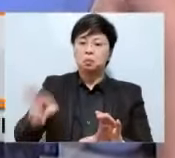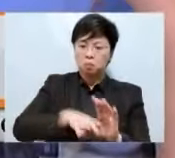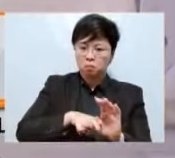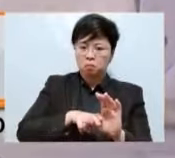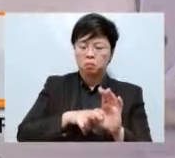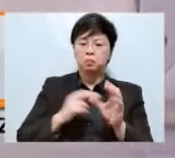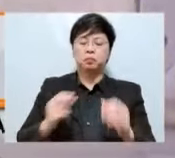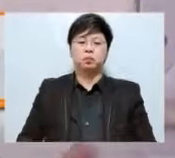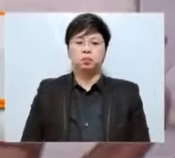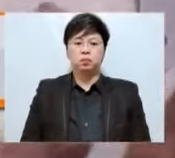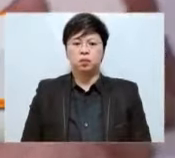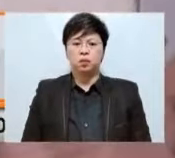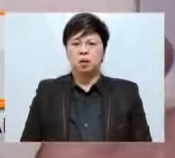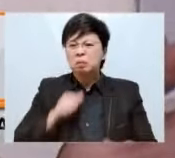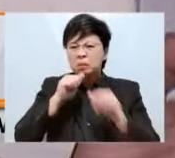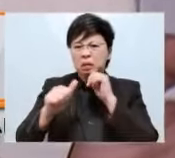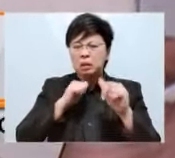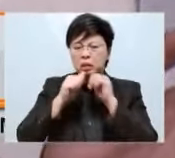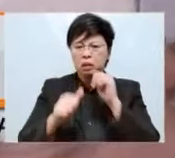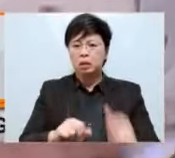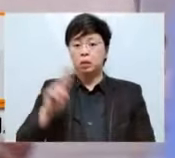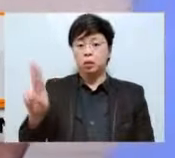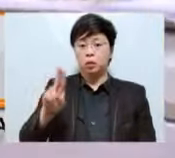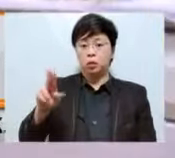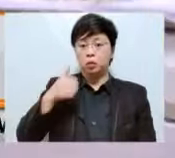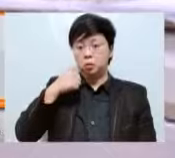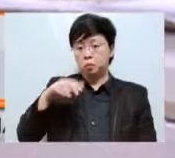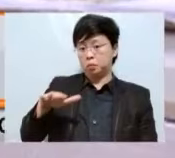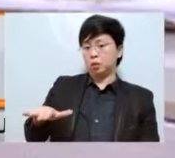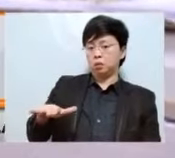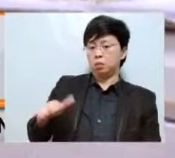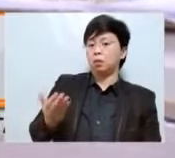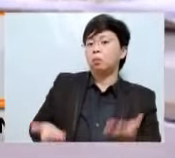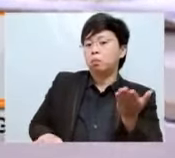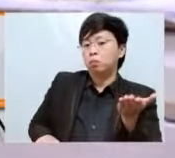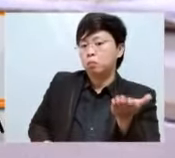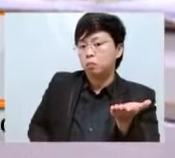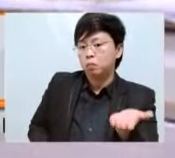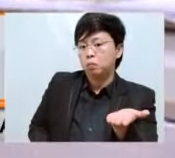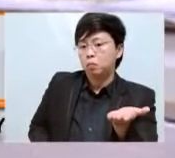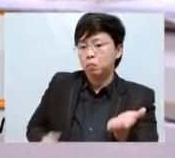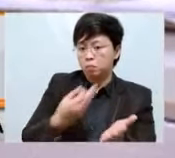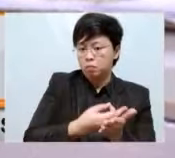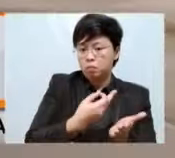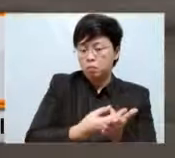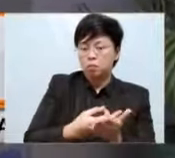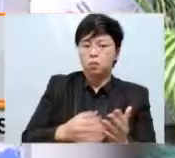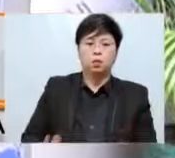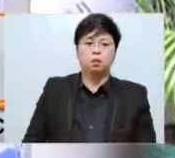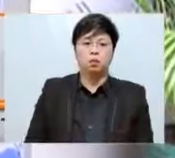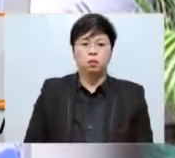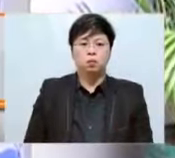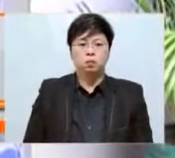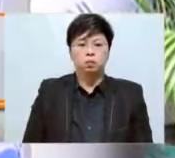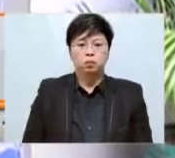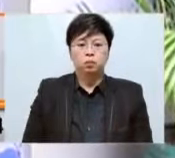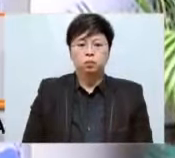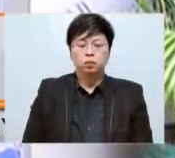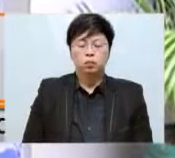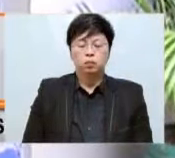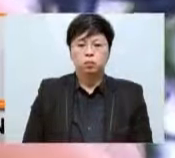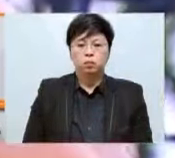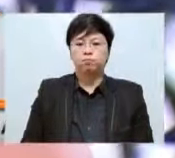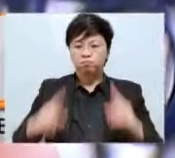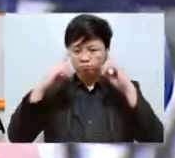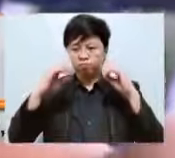suspect na ginamit niya si Ali para manlimos karga ko lang po siya pero ako po yung gumag desidido ang pamilya